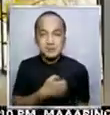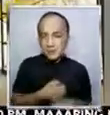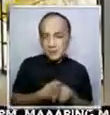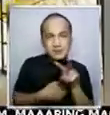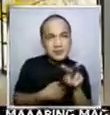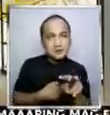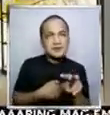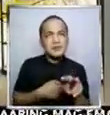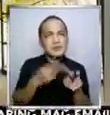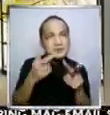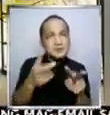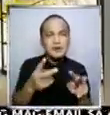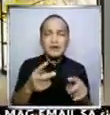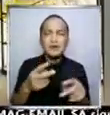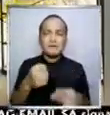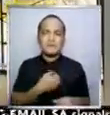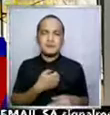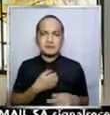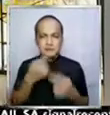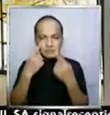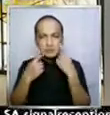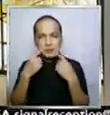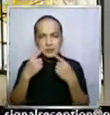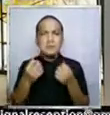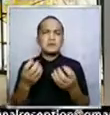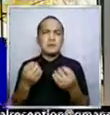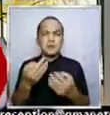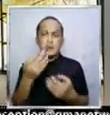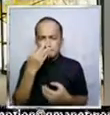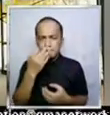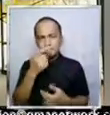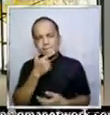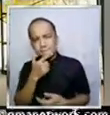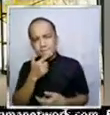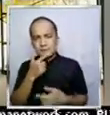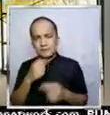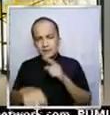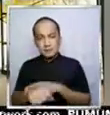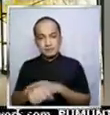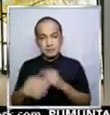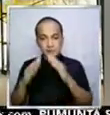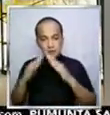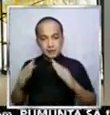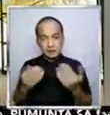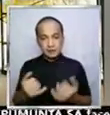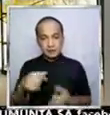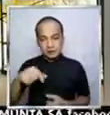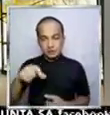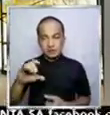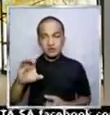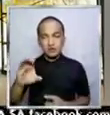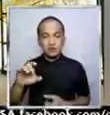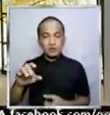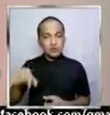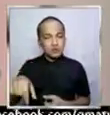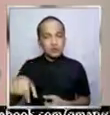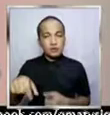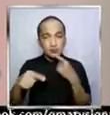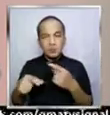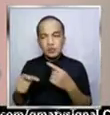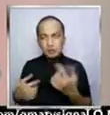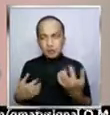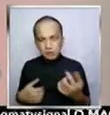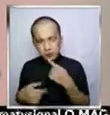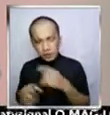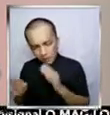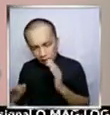ako. Pero marami rin naman daw silang fun moments sa bahay ngayong ECQ. Nariyan ang pag-prank ni Nico kay Solen.